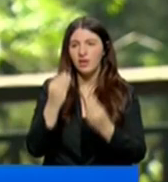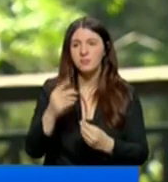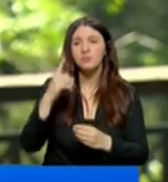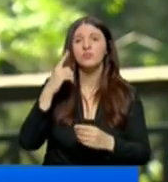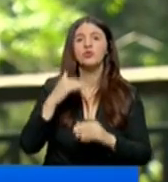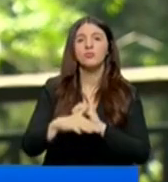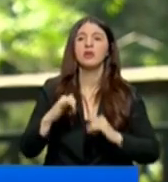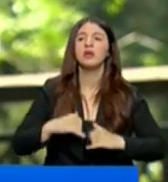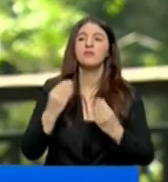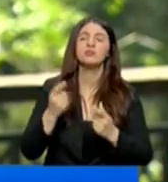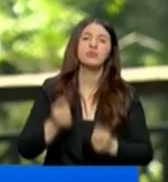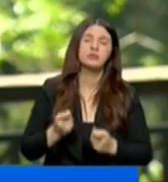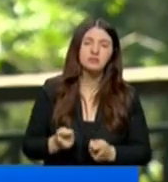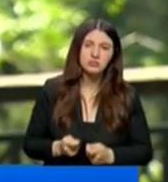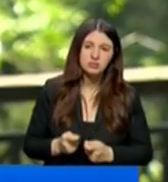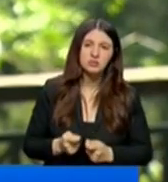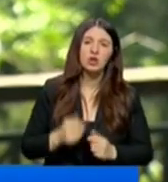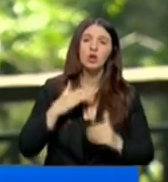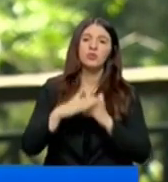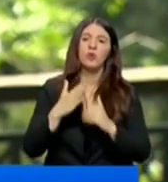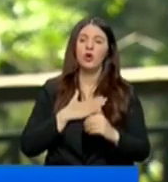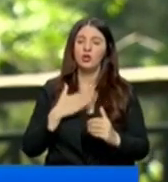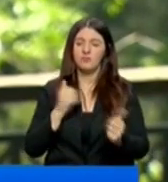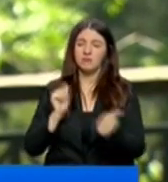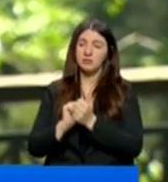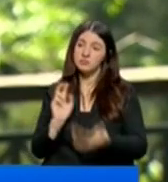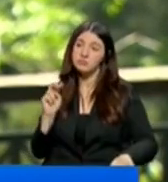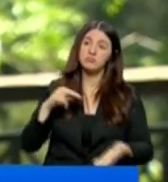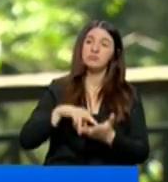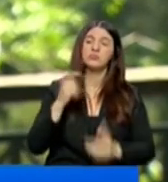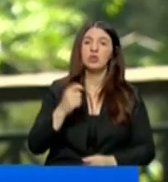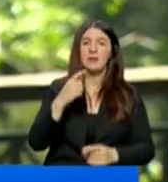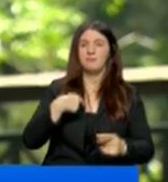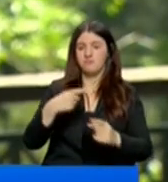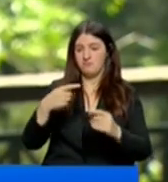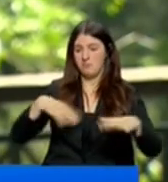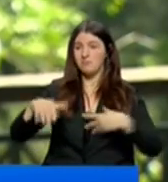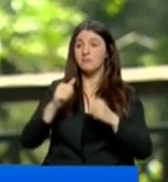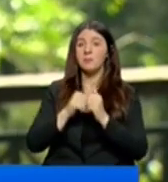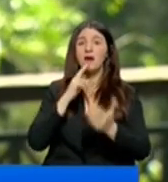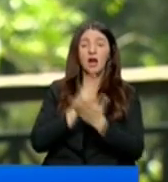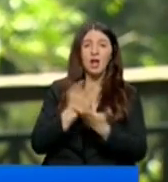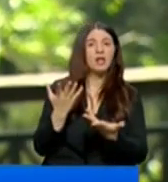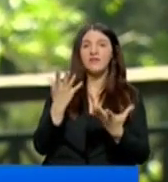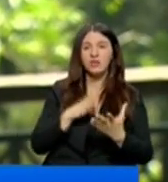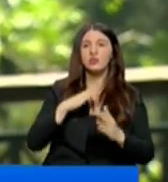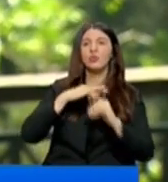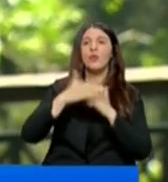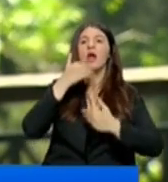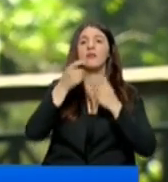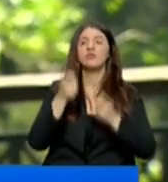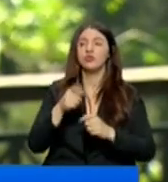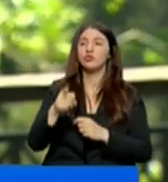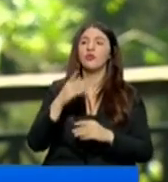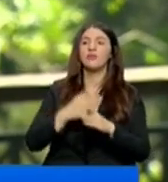toplumu rahatlatmak zorundasınız. Toplumun önüne beraber çıkmak zorundasınız. Birlikte aldığınız kararları toplumla paylaşmak zorundasınız.